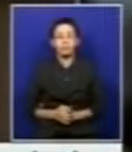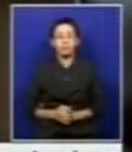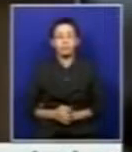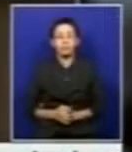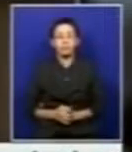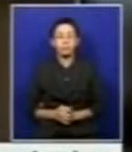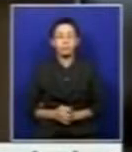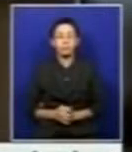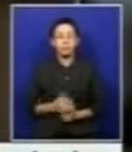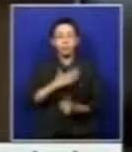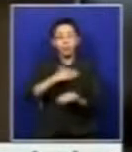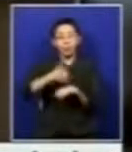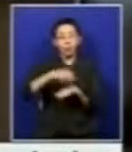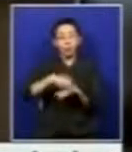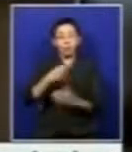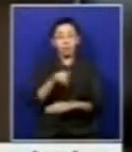ผมต้องกลับเรียนท่านประธานครับ